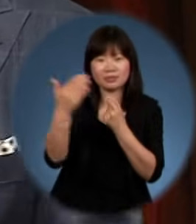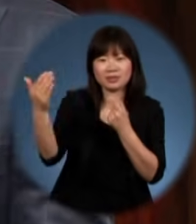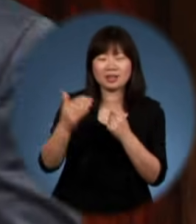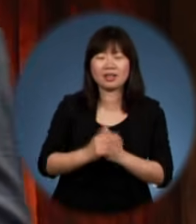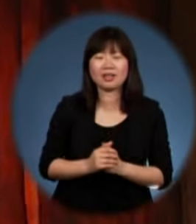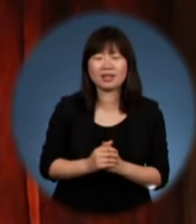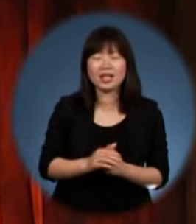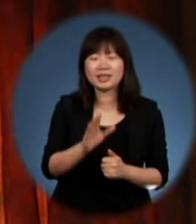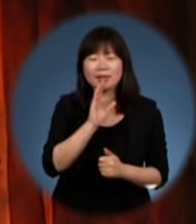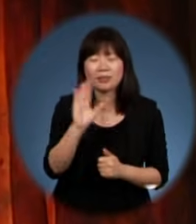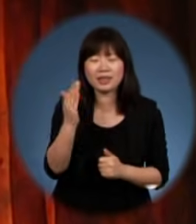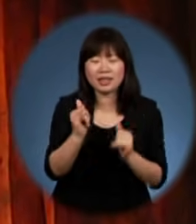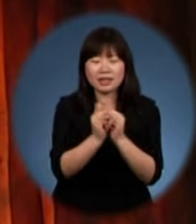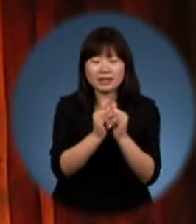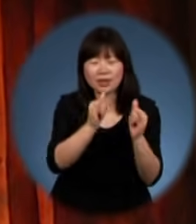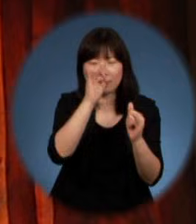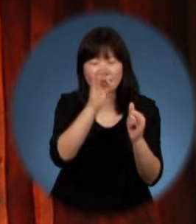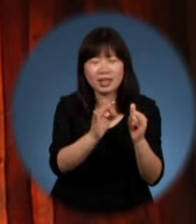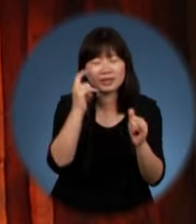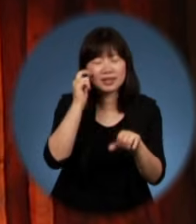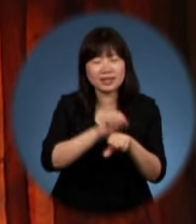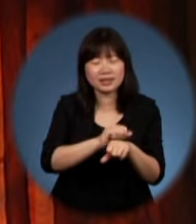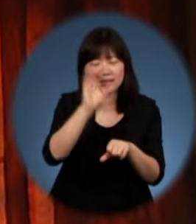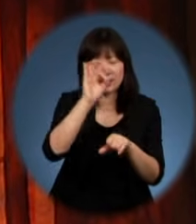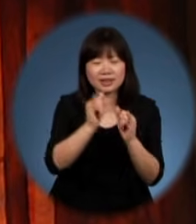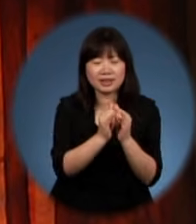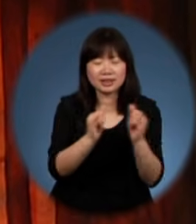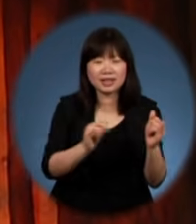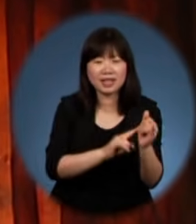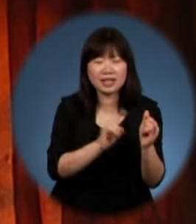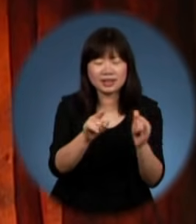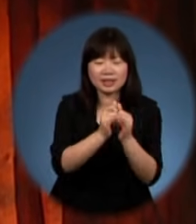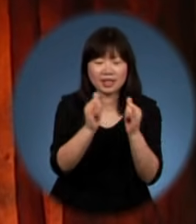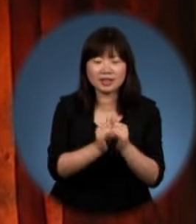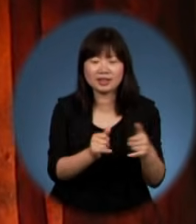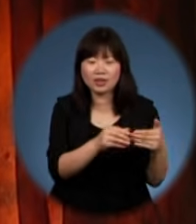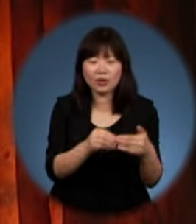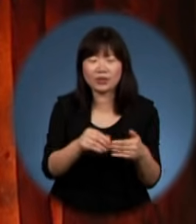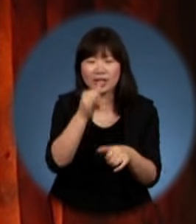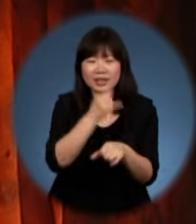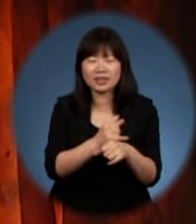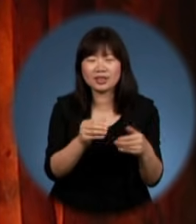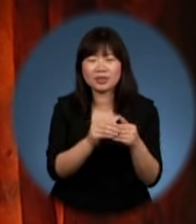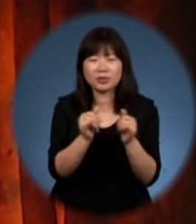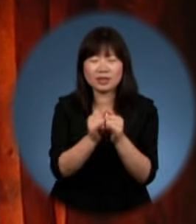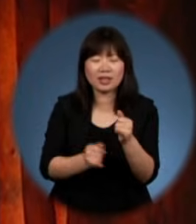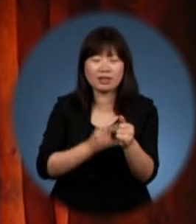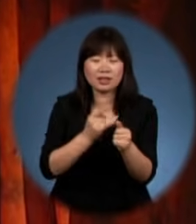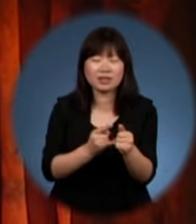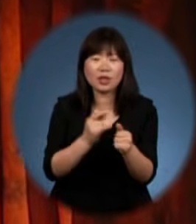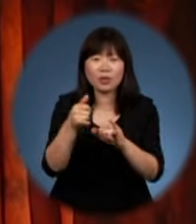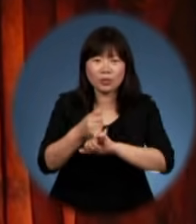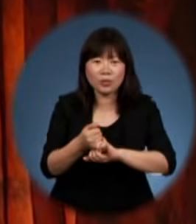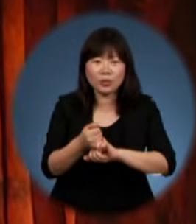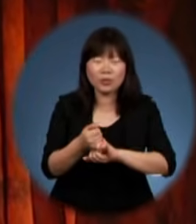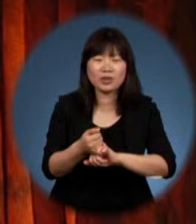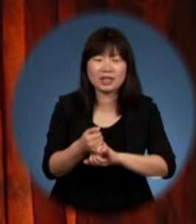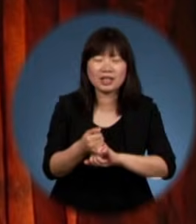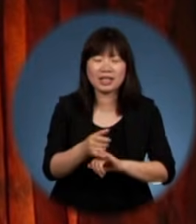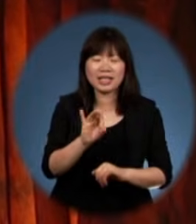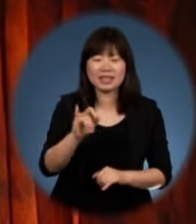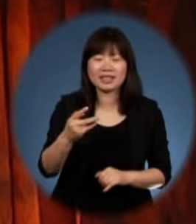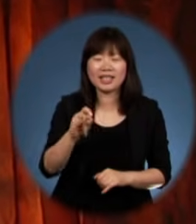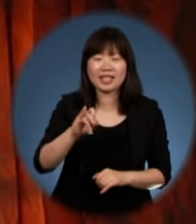참 들이 인간은 요지를 추구하는 인간은 위 사회를 이끌어가는 지도자들은 반드시 이